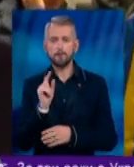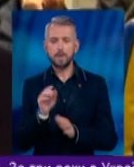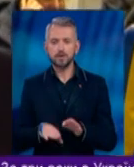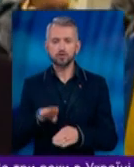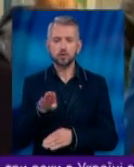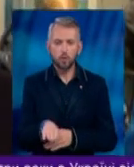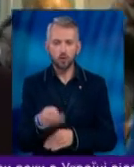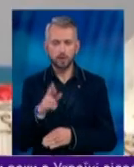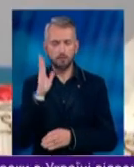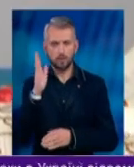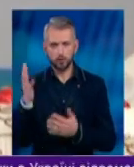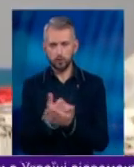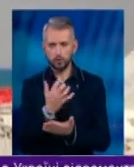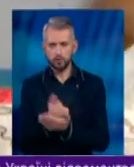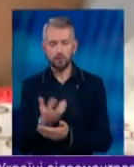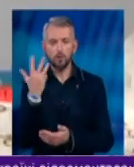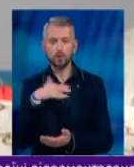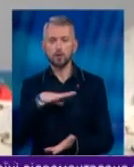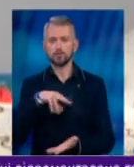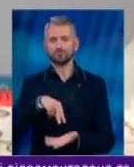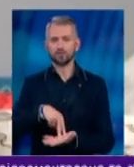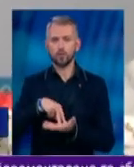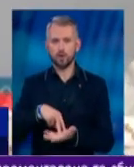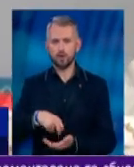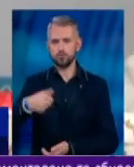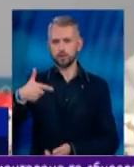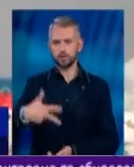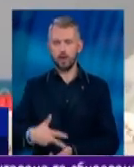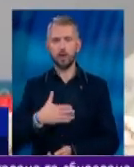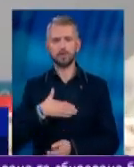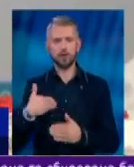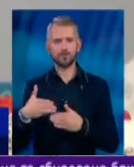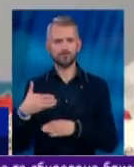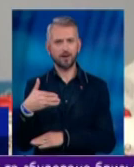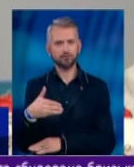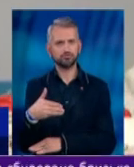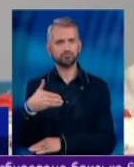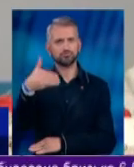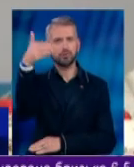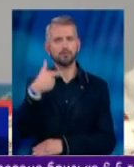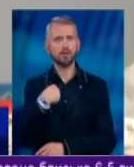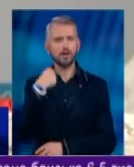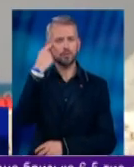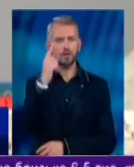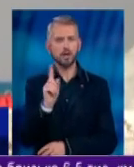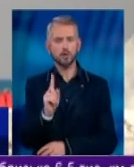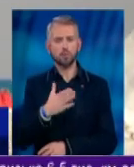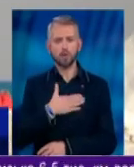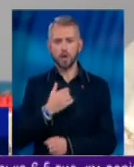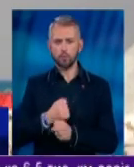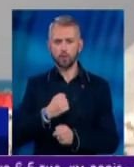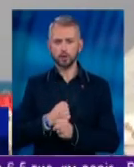для майбутніх успіхів. Коли стояла на п'єдесталі і підіймався наш флаг, прапор, я думала, що моя